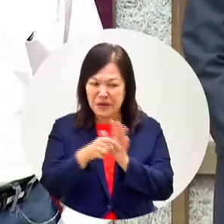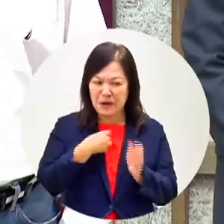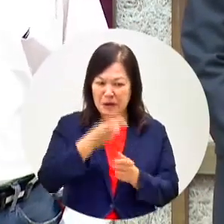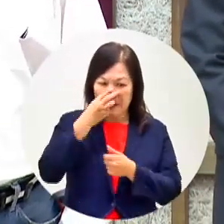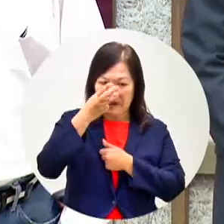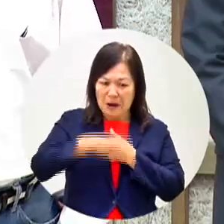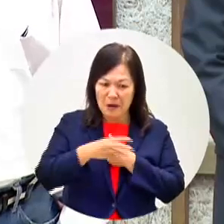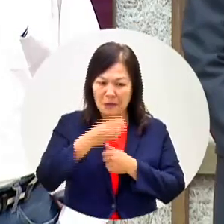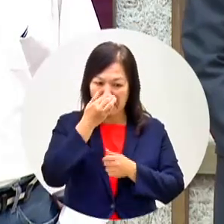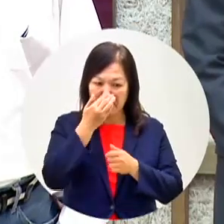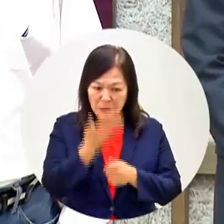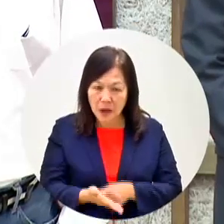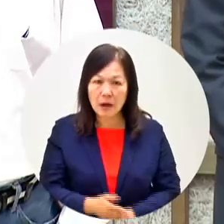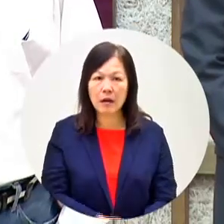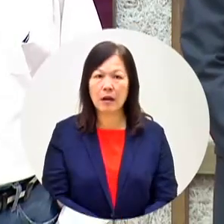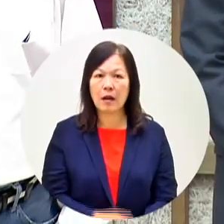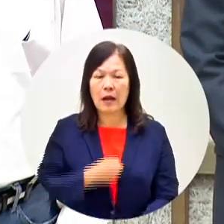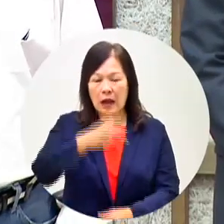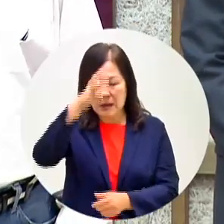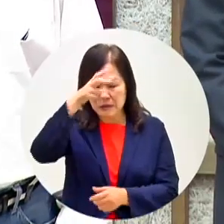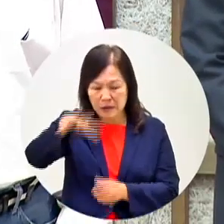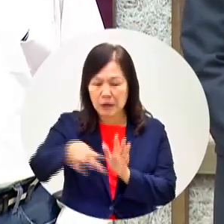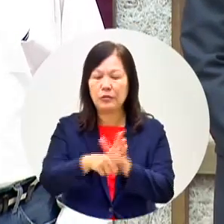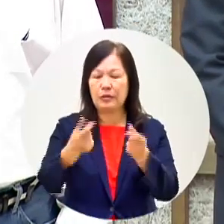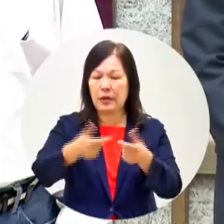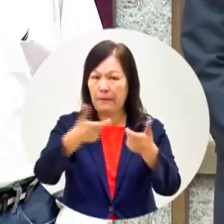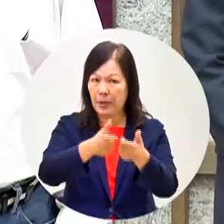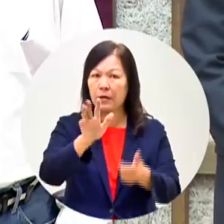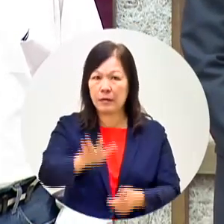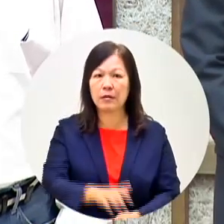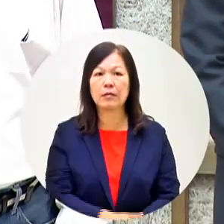去，够恶质的真正。